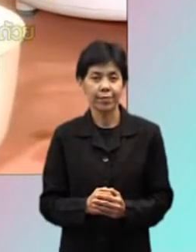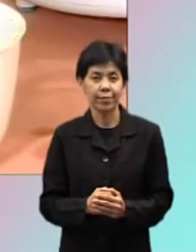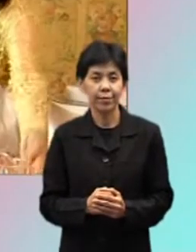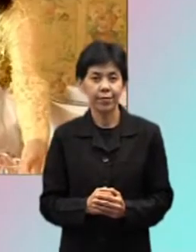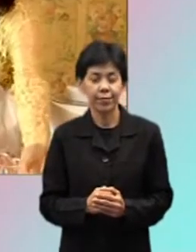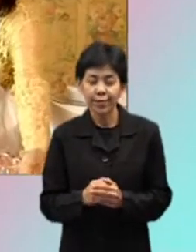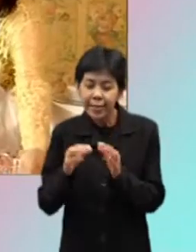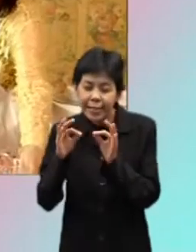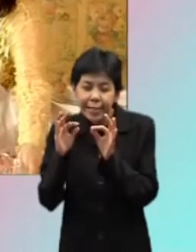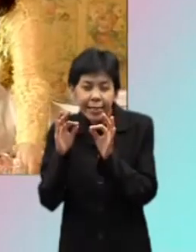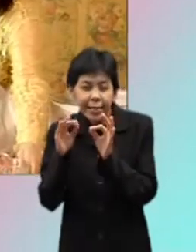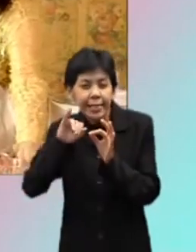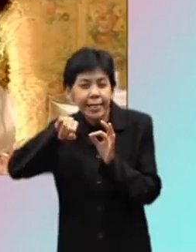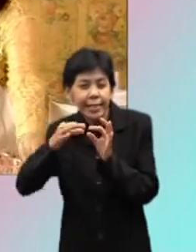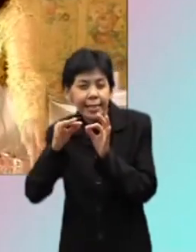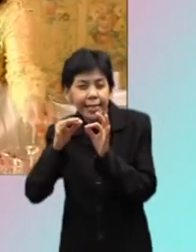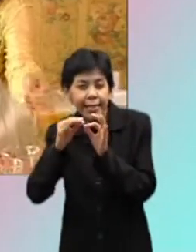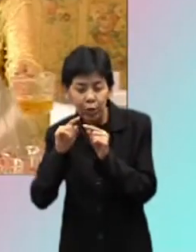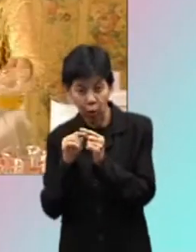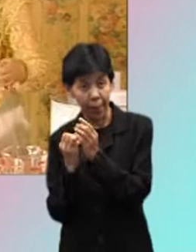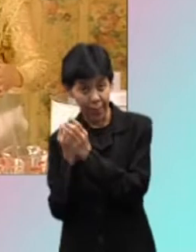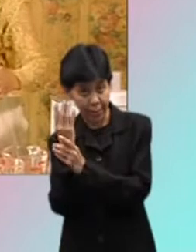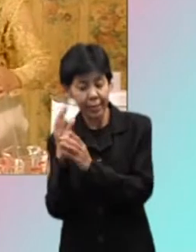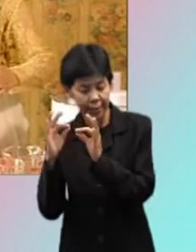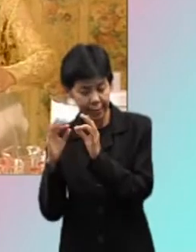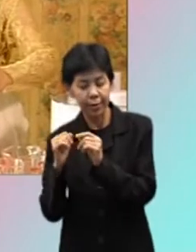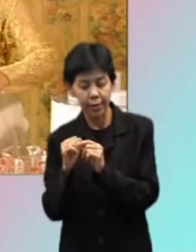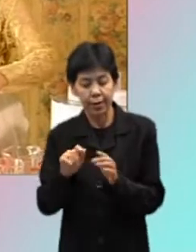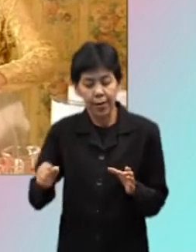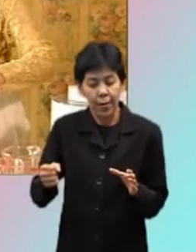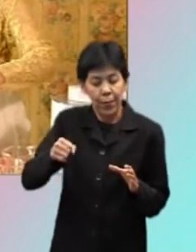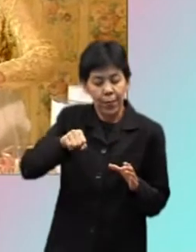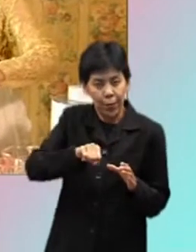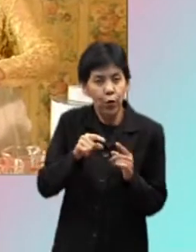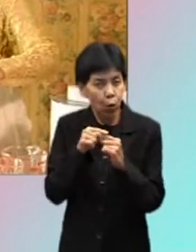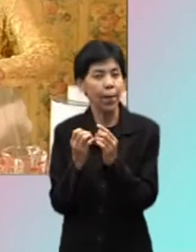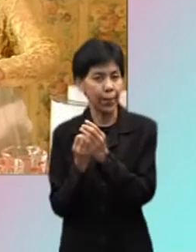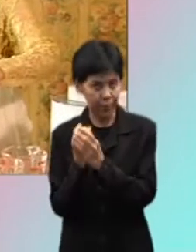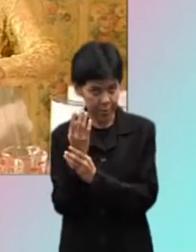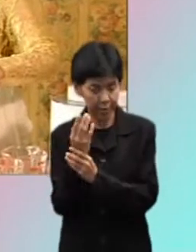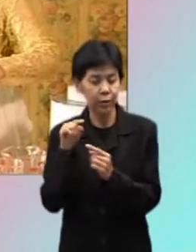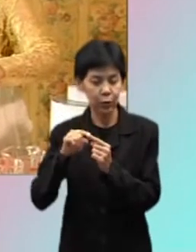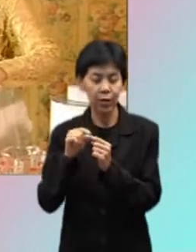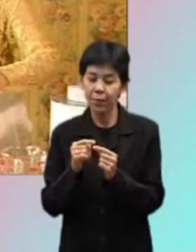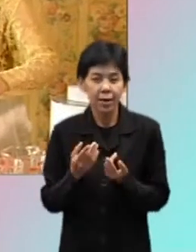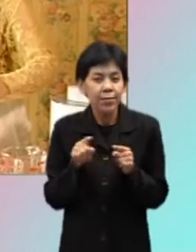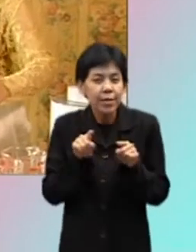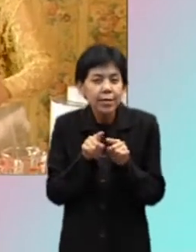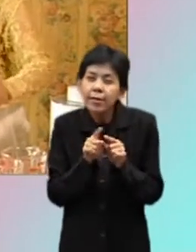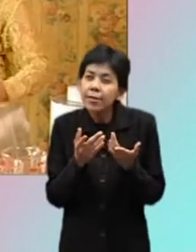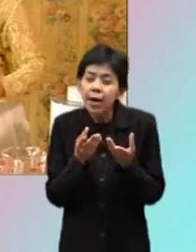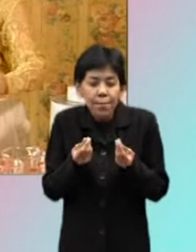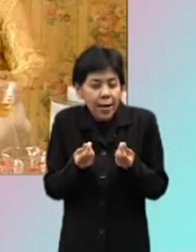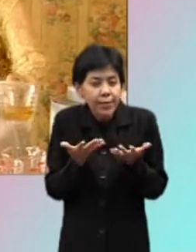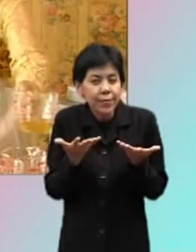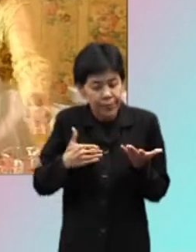เจลาตินที่ได้จากหัวบุกนะคะเป็นเจลาตินที่ได้จากหัวของพืชนะคะเพราะฉะนั้นจะไม่มี